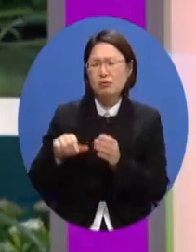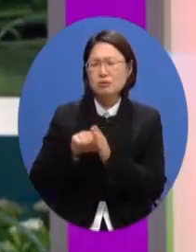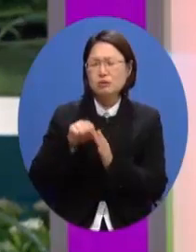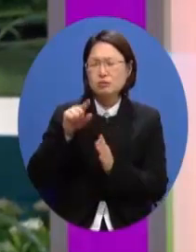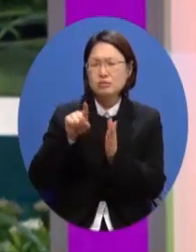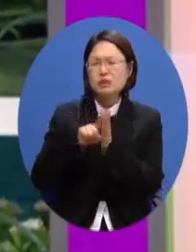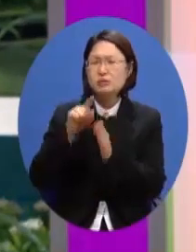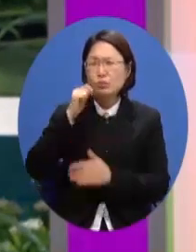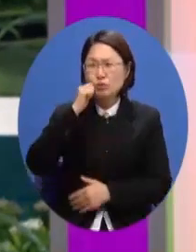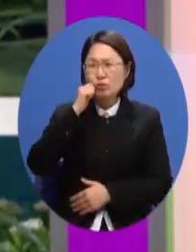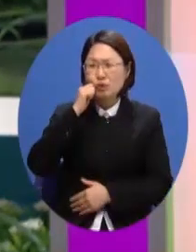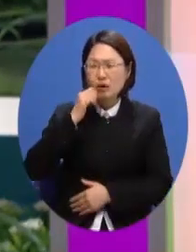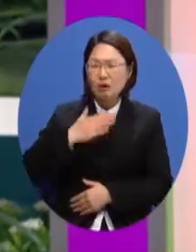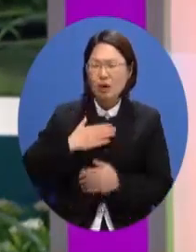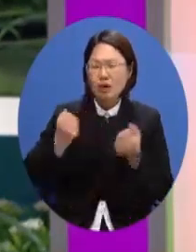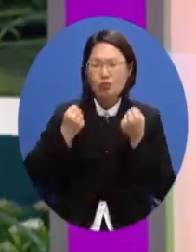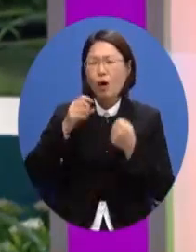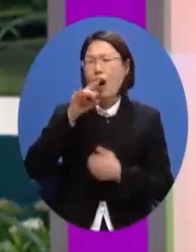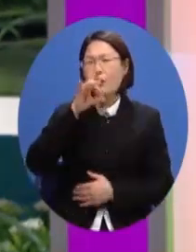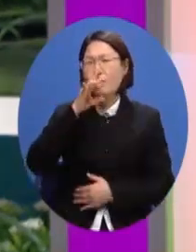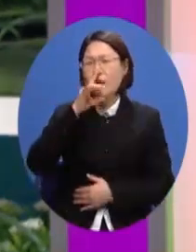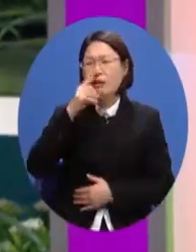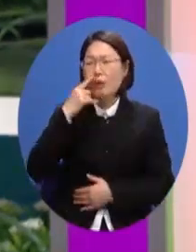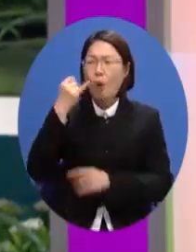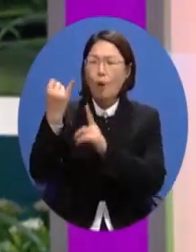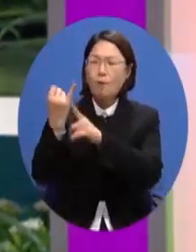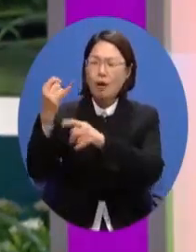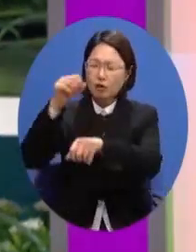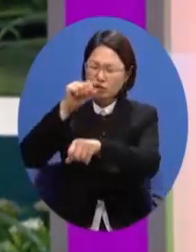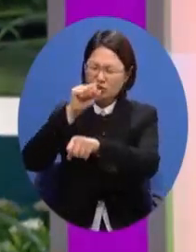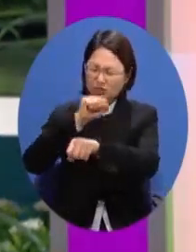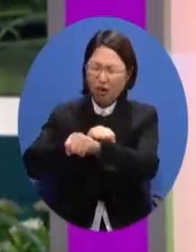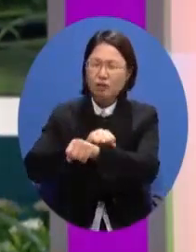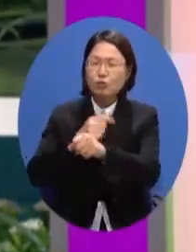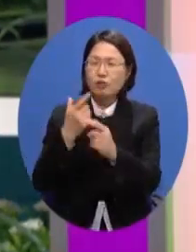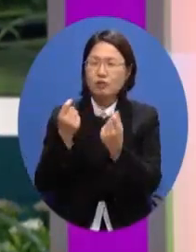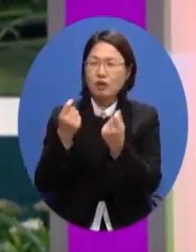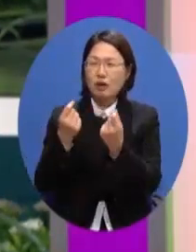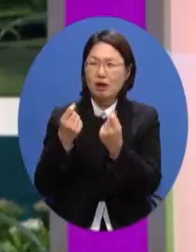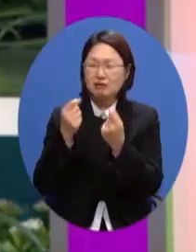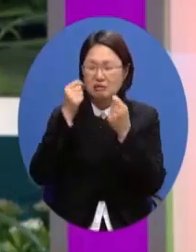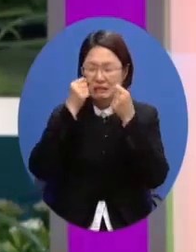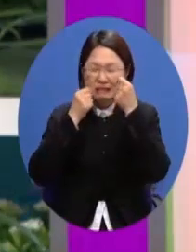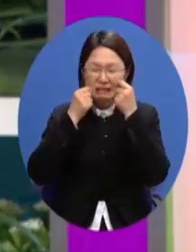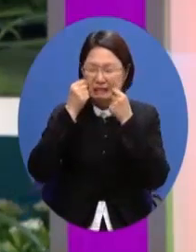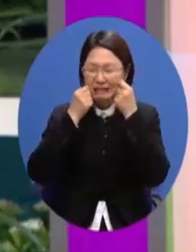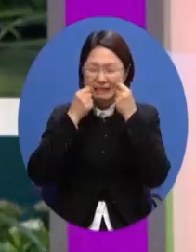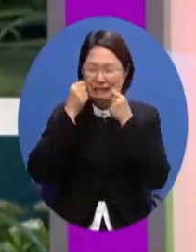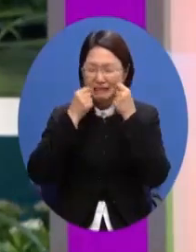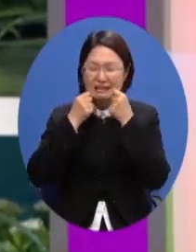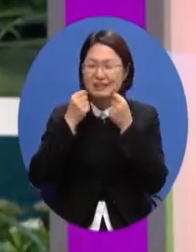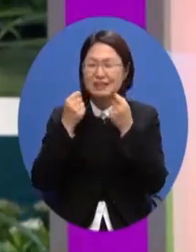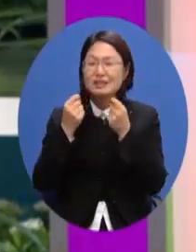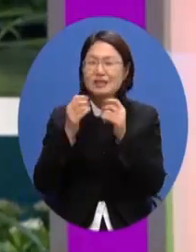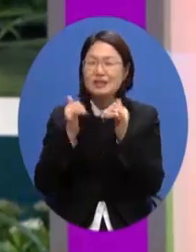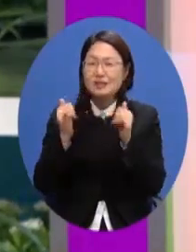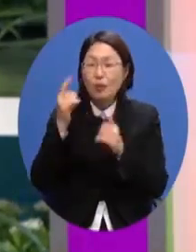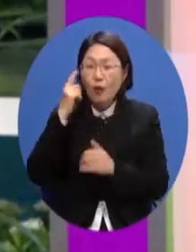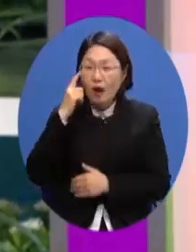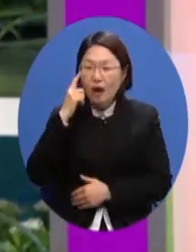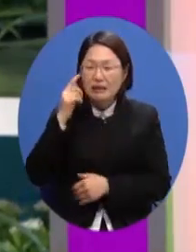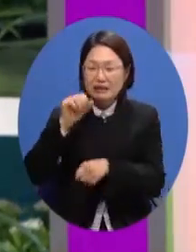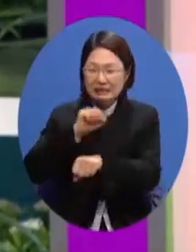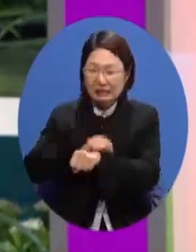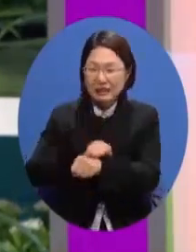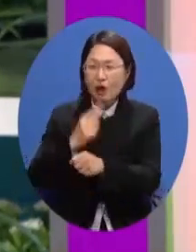있는 거 없는 것 같아. 엄마가 더 잘하는 것 같아. 그래서 징징이들이 되는 거예요. 잘하는 엄마가 나 들어줘야